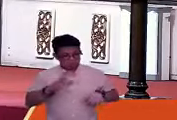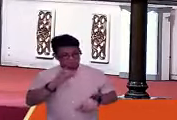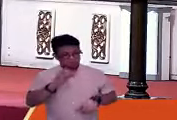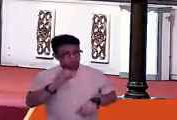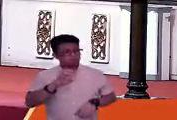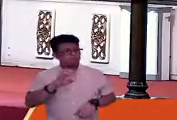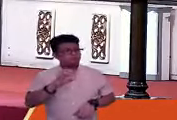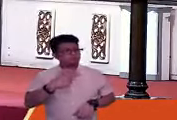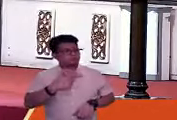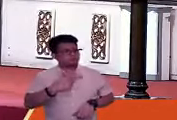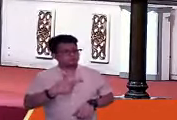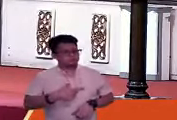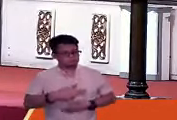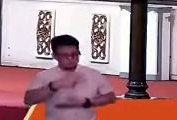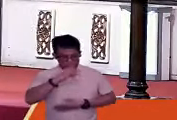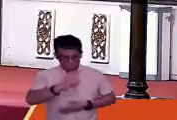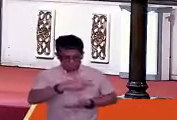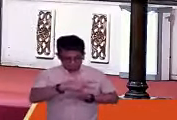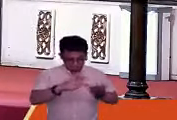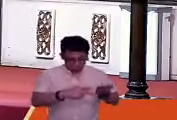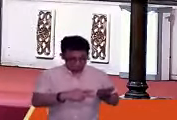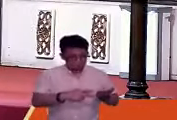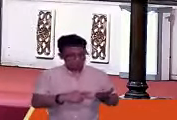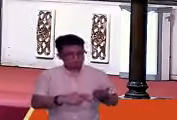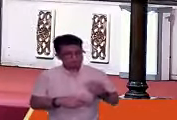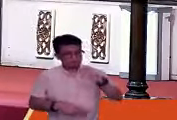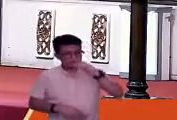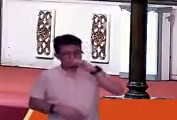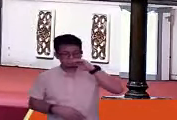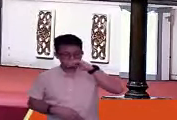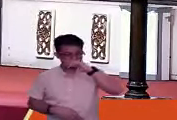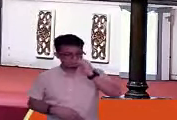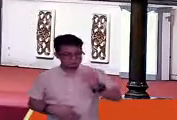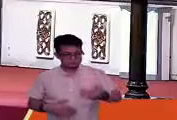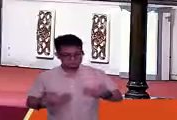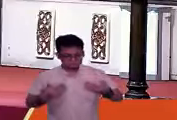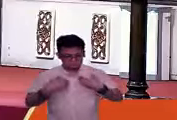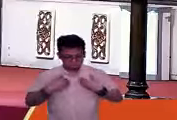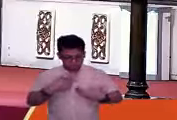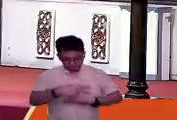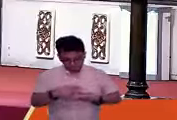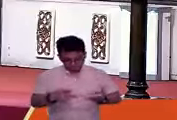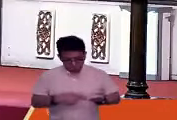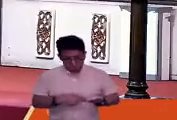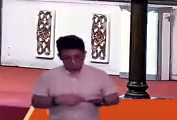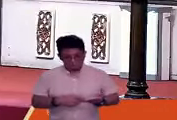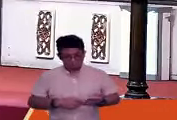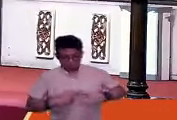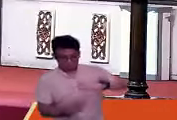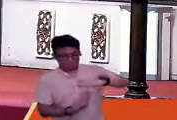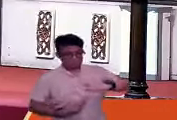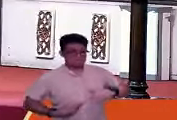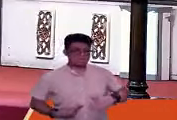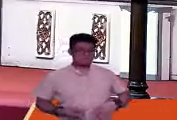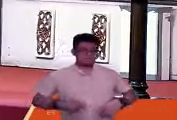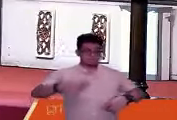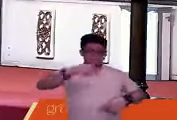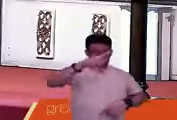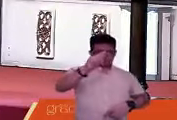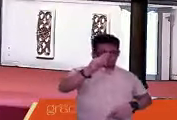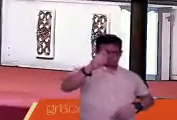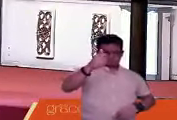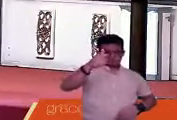part of things that will fall under the table. Makakaon man ang dog kung under the table, dili on